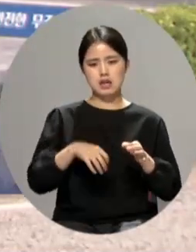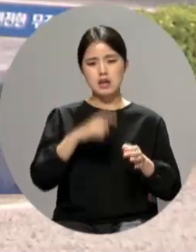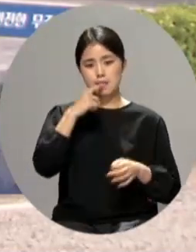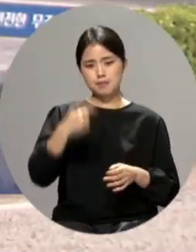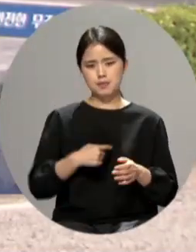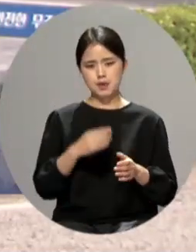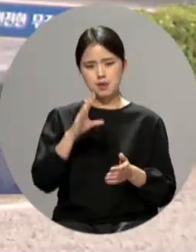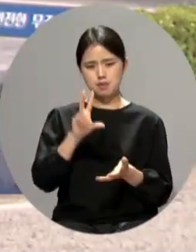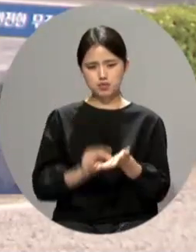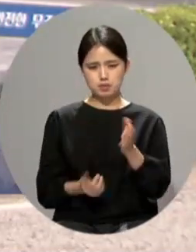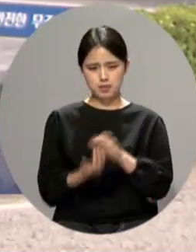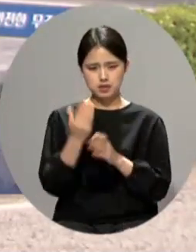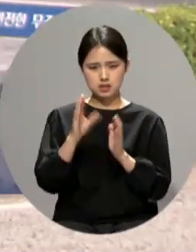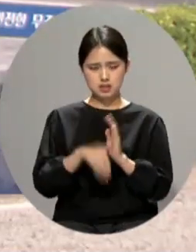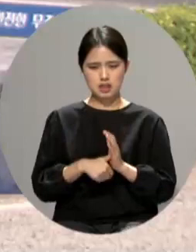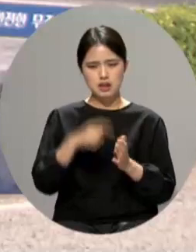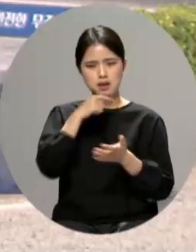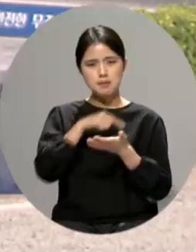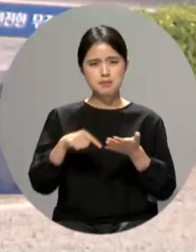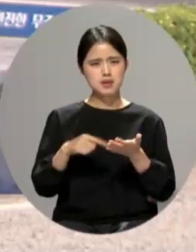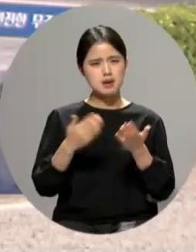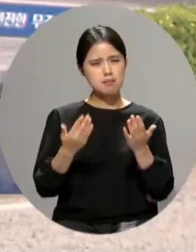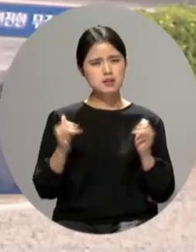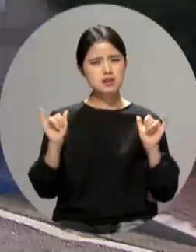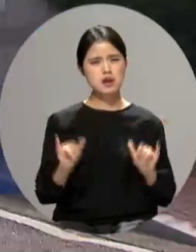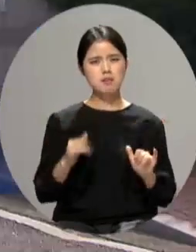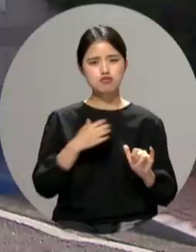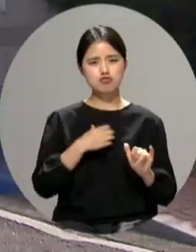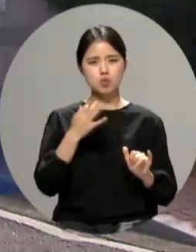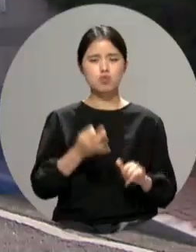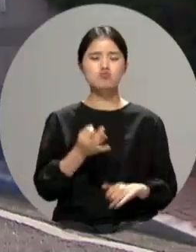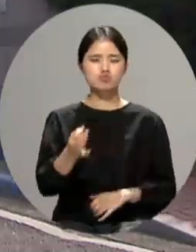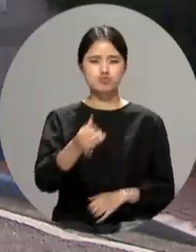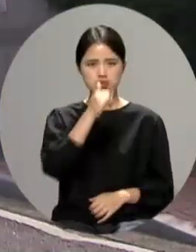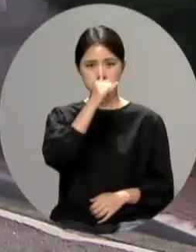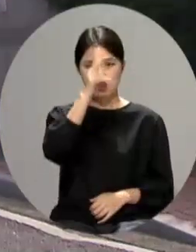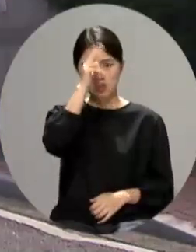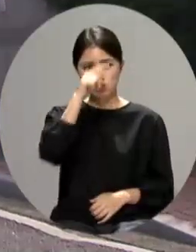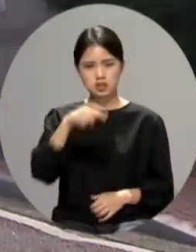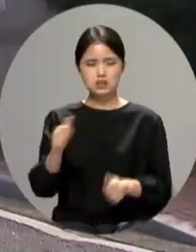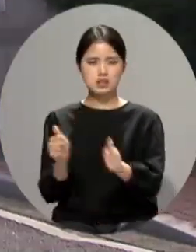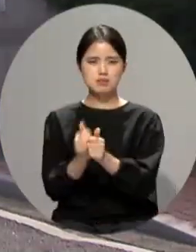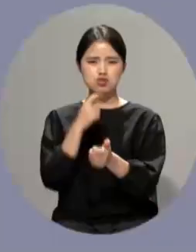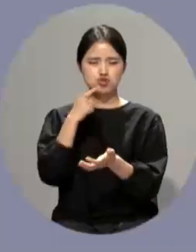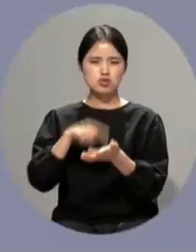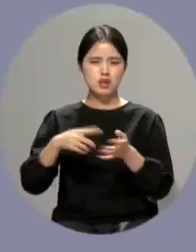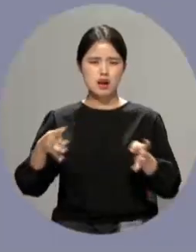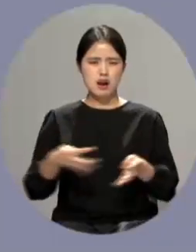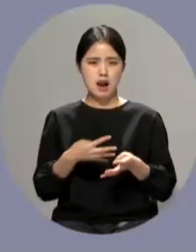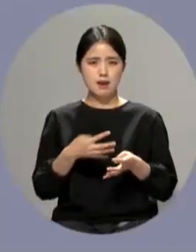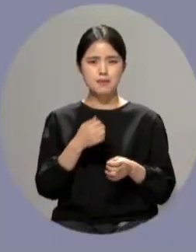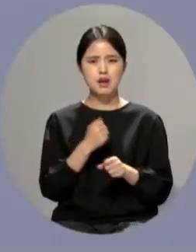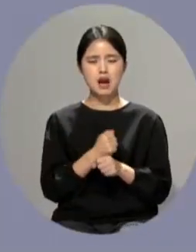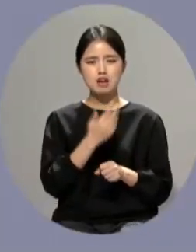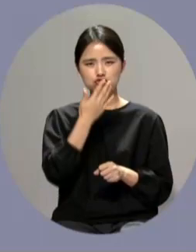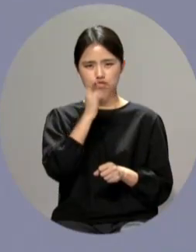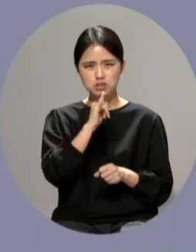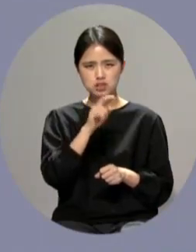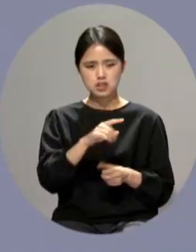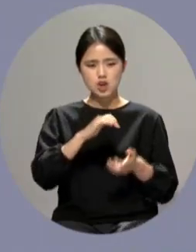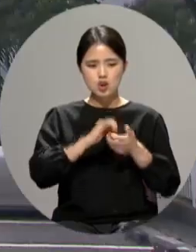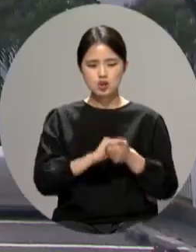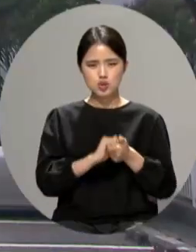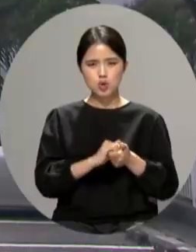민원이 발생을 했을 때 불이익을 당하지 않을까 하는 그런 우려도 있습니다. 경찰은 남성이 쉽게 합의에 나설 수밖에 없는